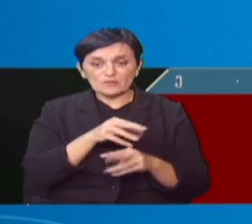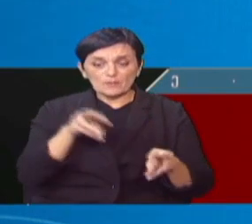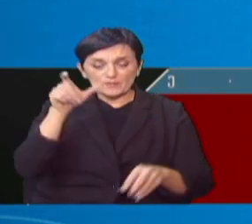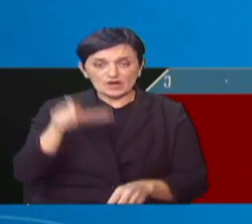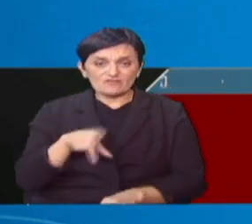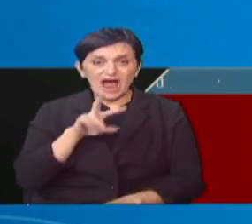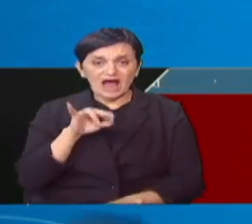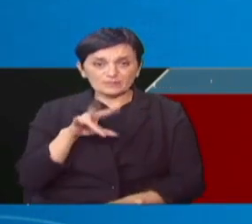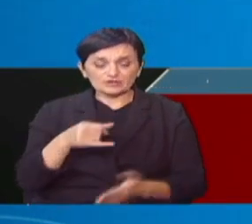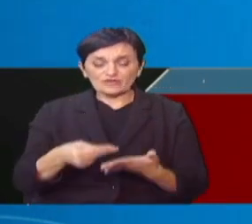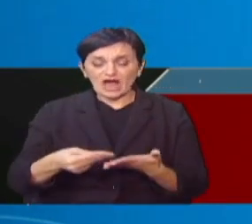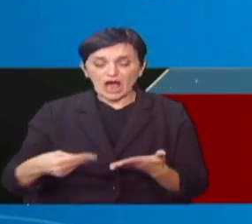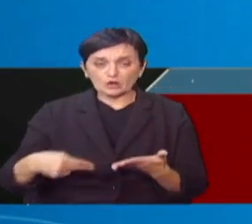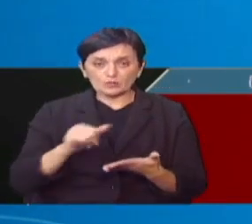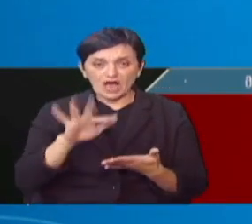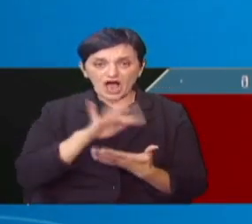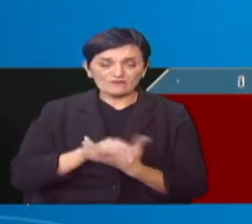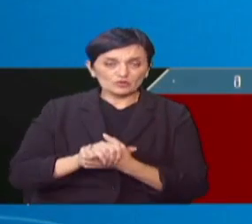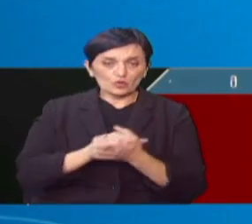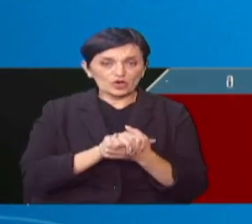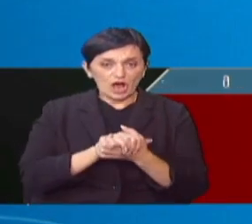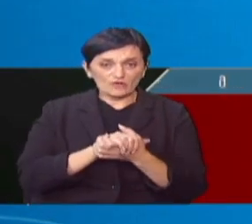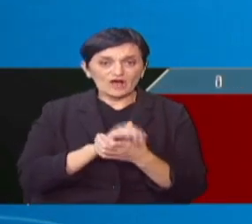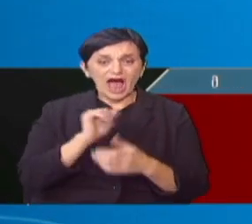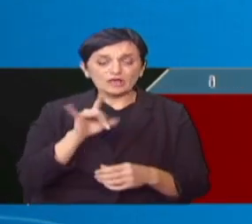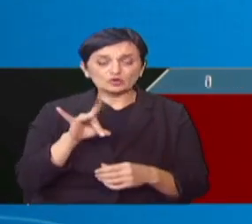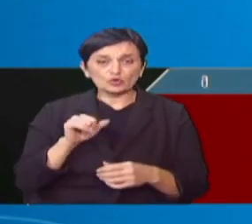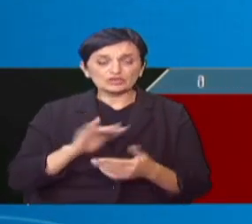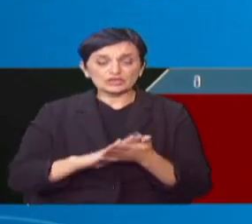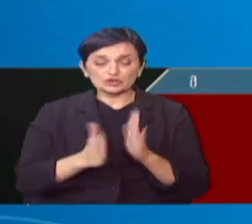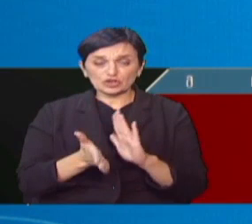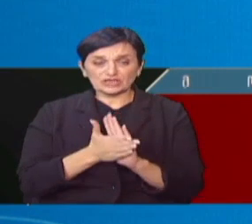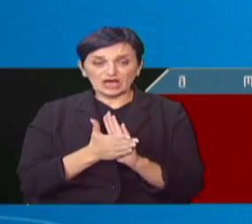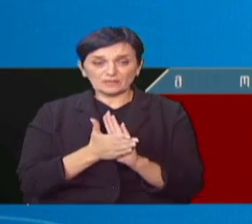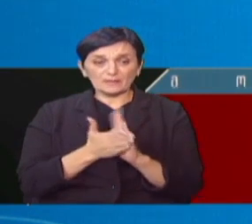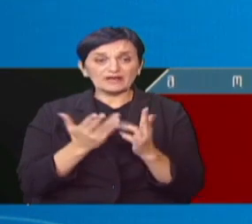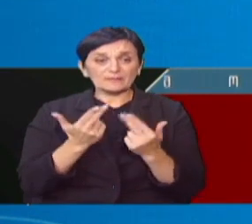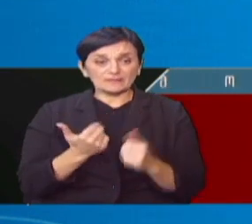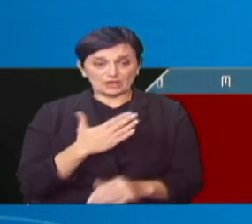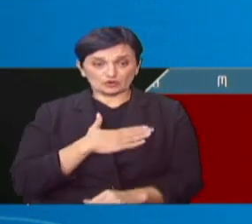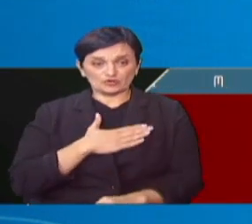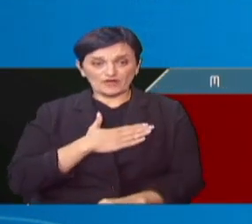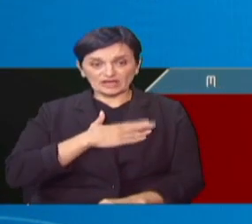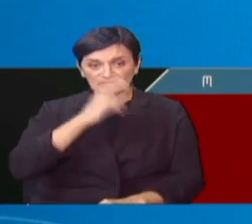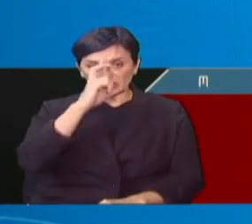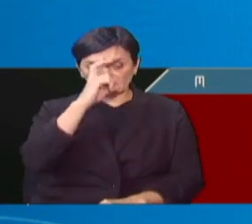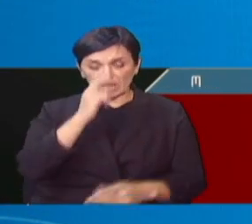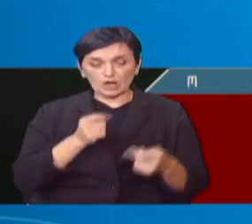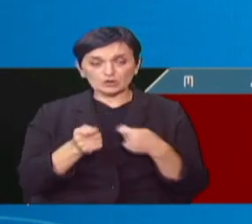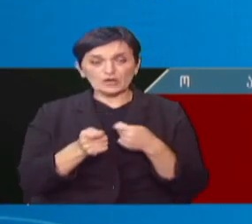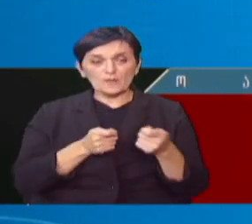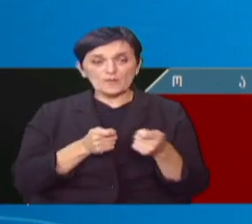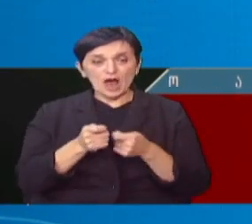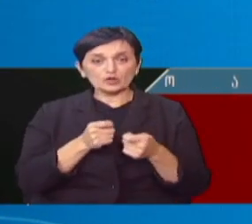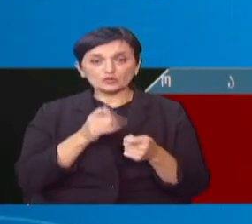ირაკლი ღარიბაშვილმა მოაწერა ხელი ევროკავშირთან ასოცირების შეთანხმებას და ჩვენი ხელისუფლების მართლობის